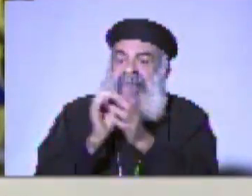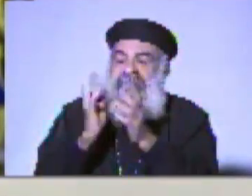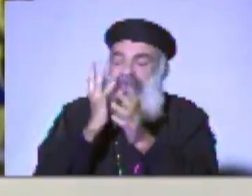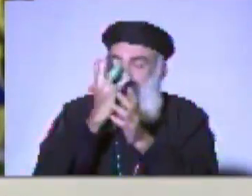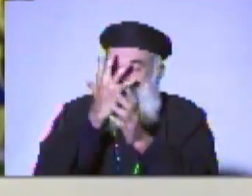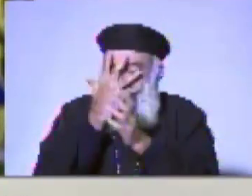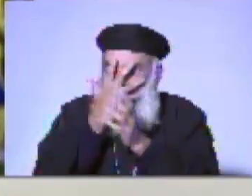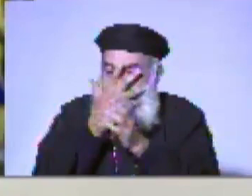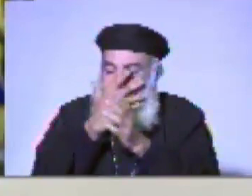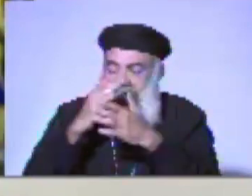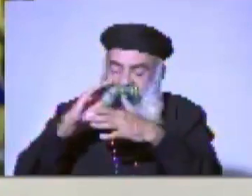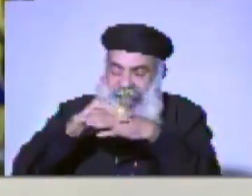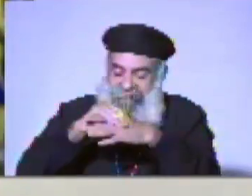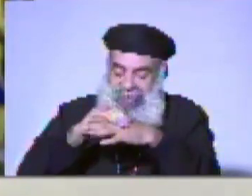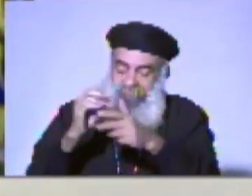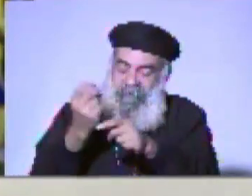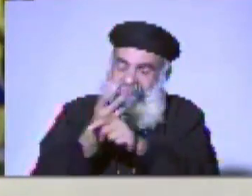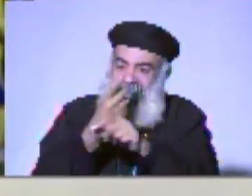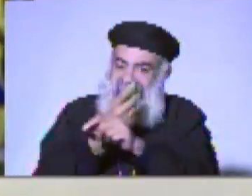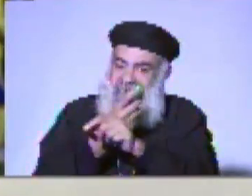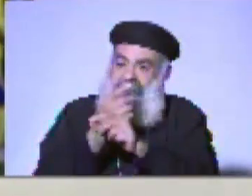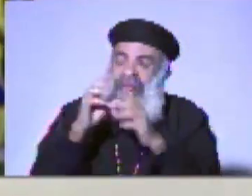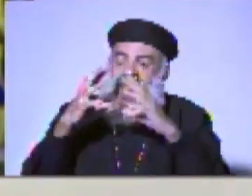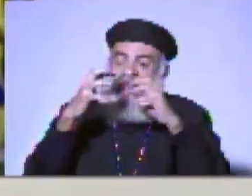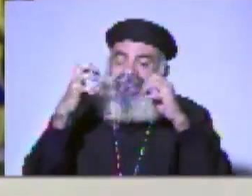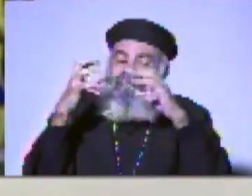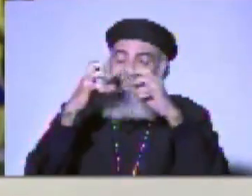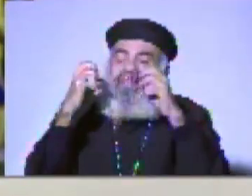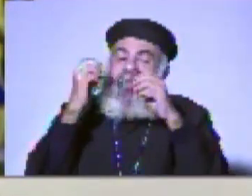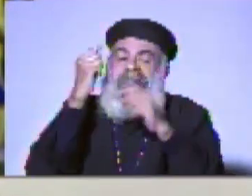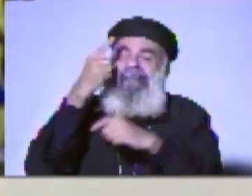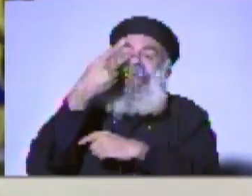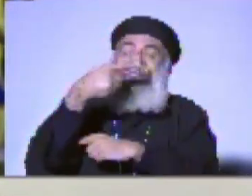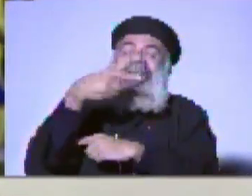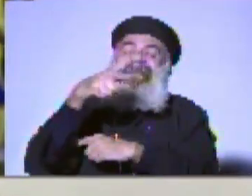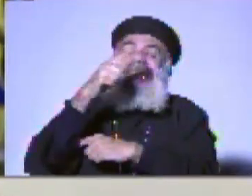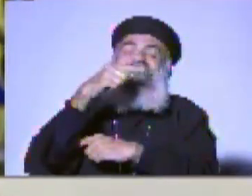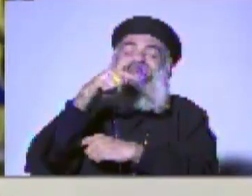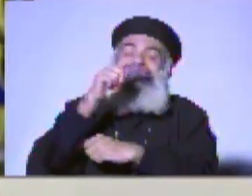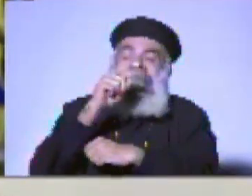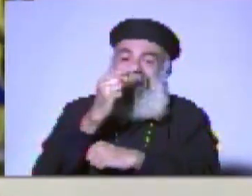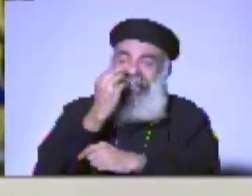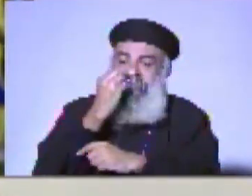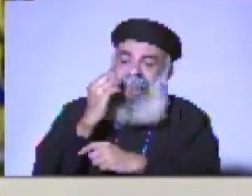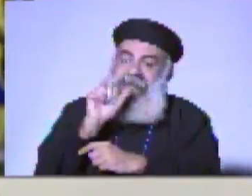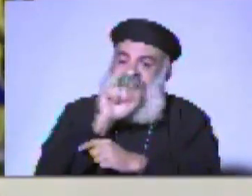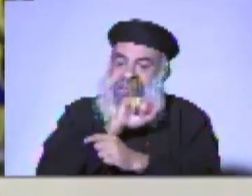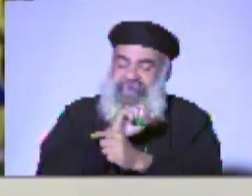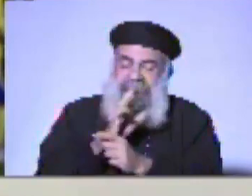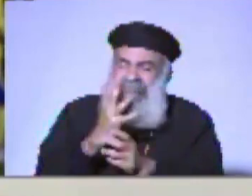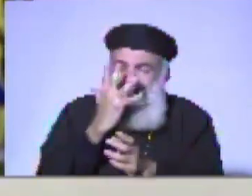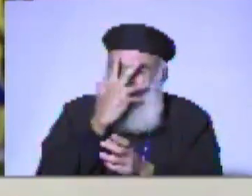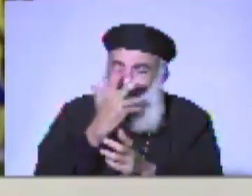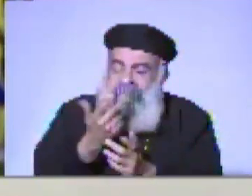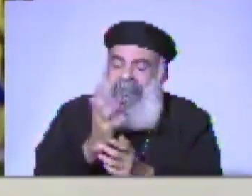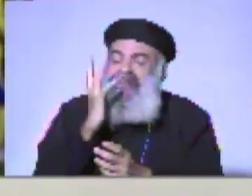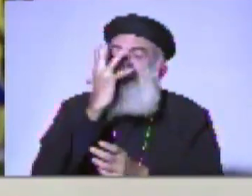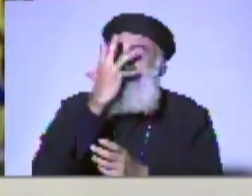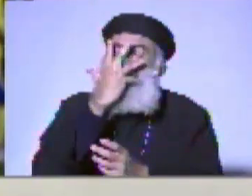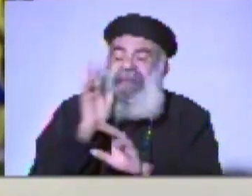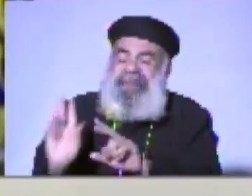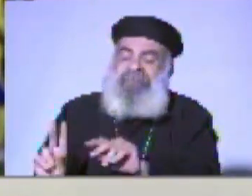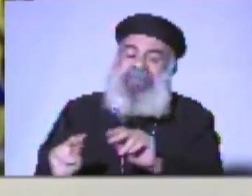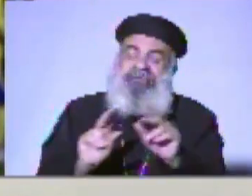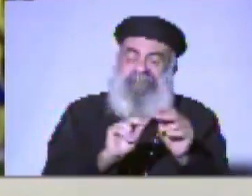كلمه شبه جسد الخطيه هي دي شرح الحيه النحاسيه يعني ايه شبه يعني شكل